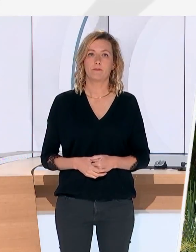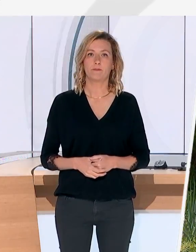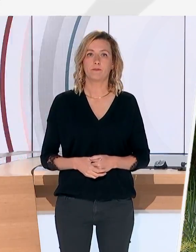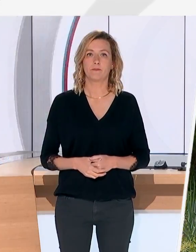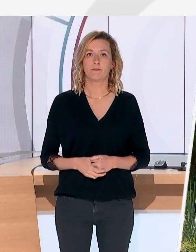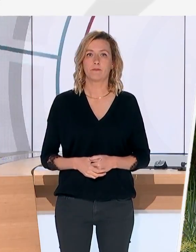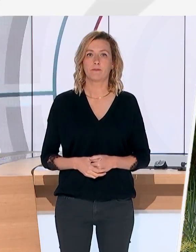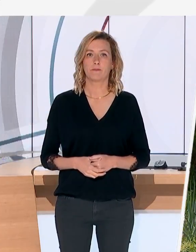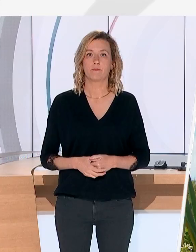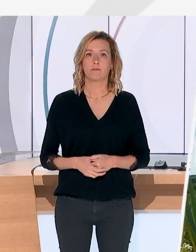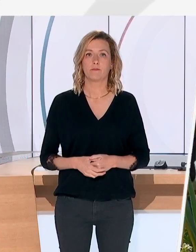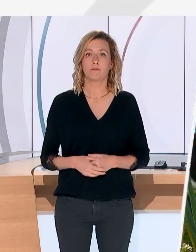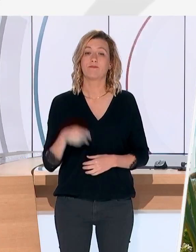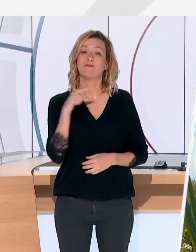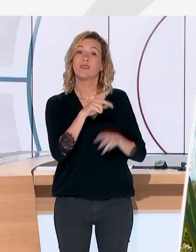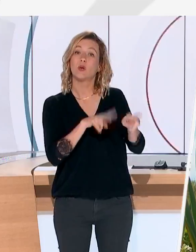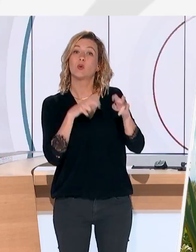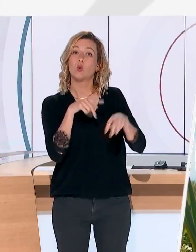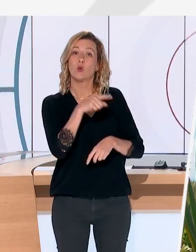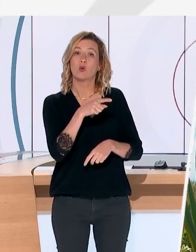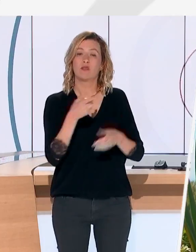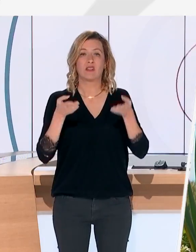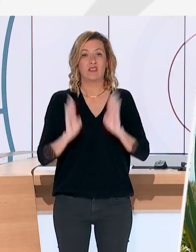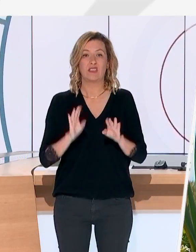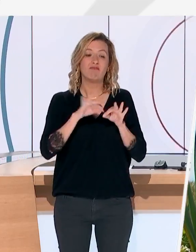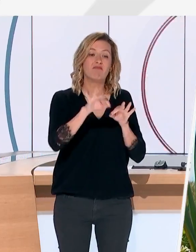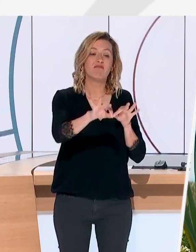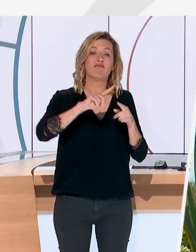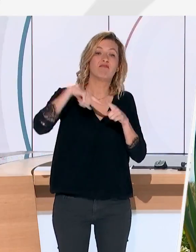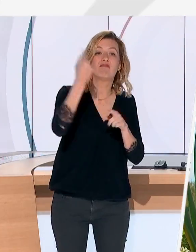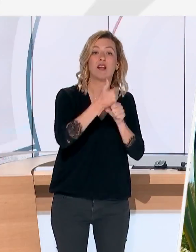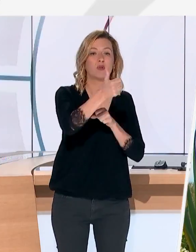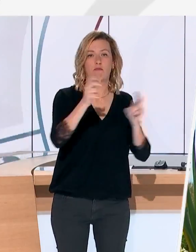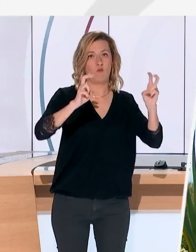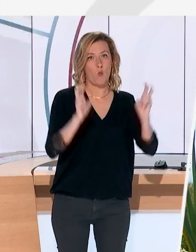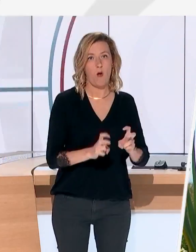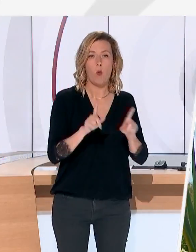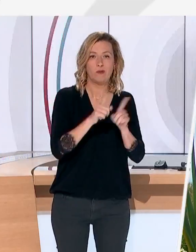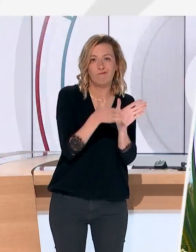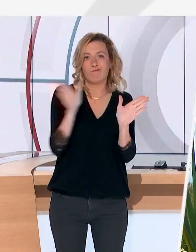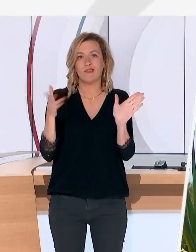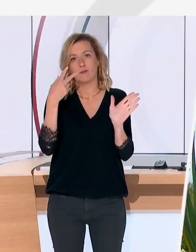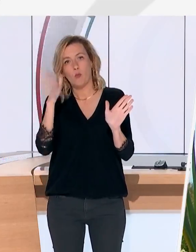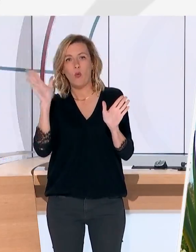Cette productrice a décidé de moins planter à l'avenir et de diversifier sa production.